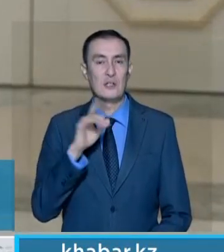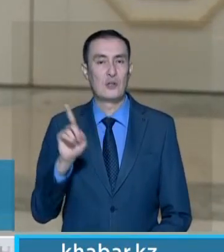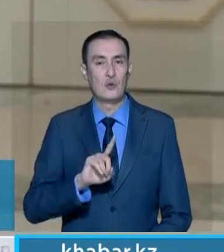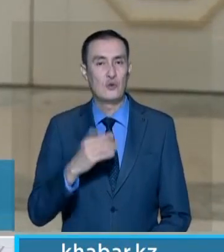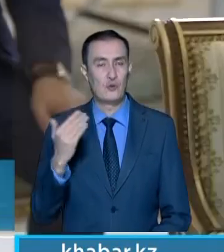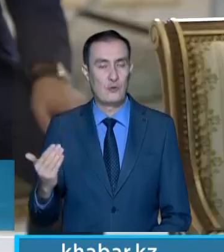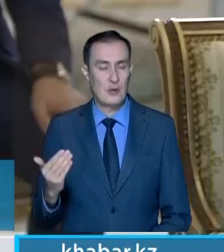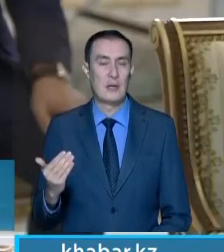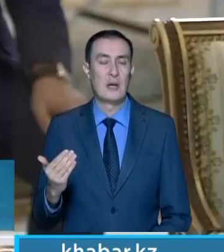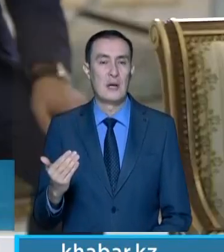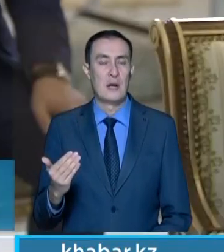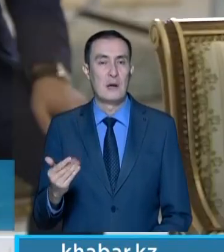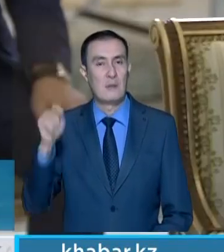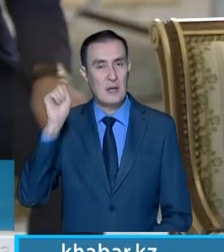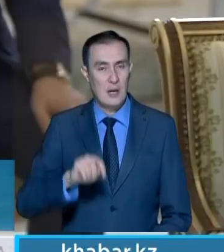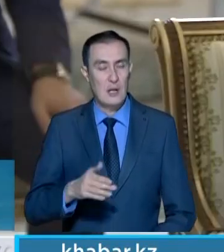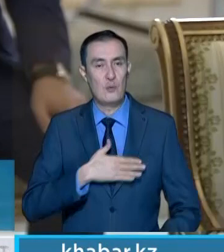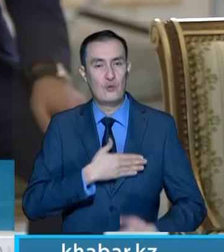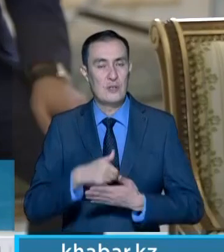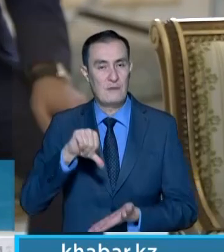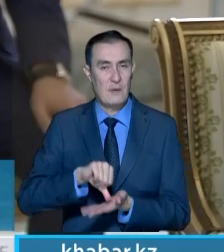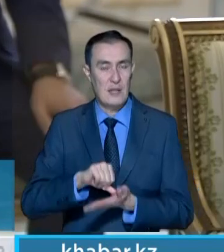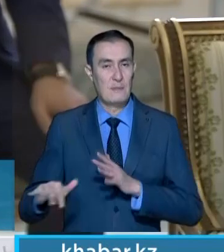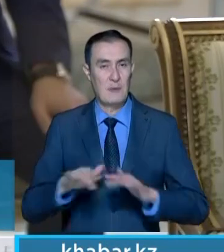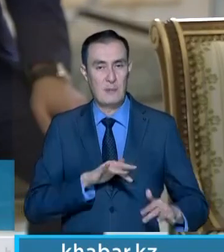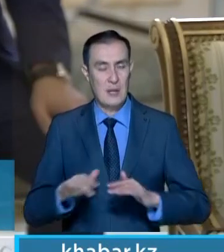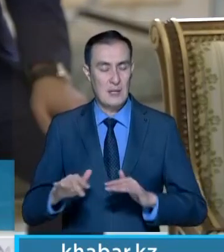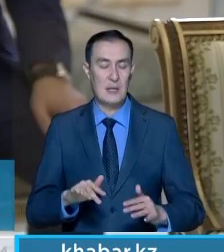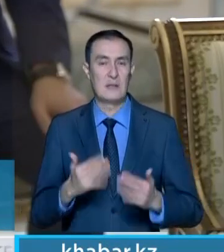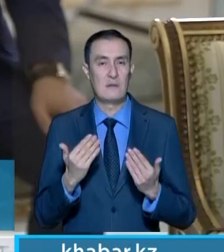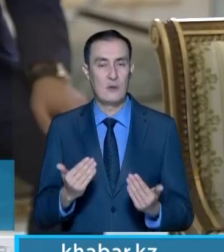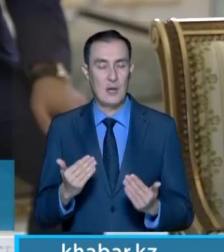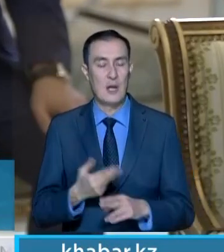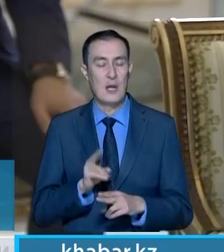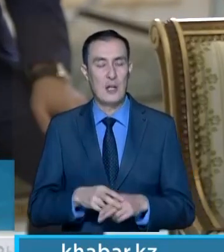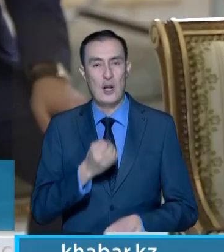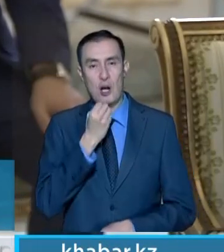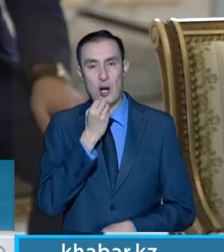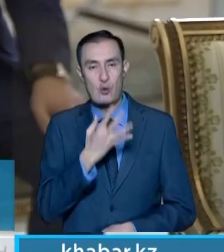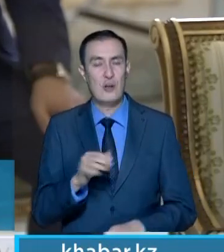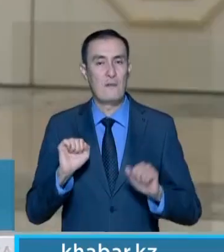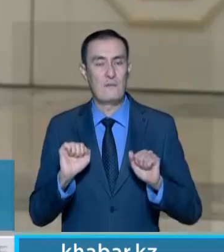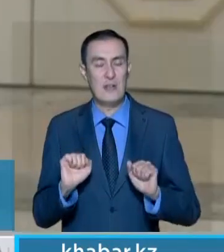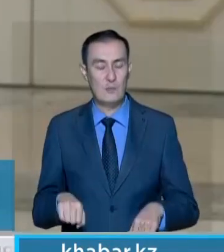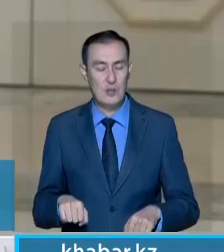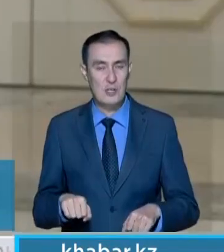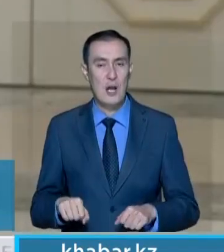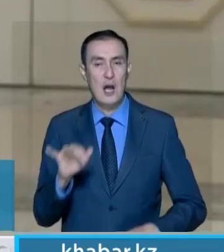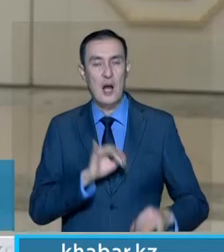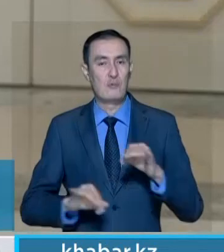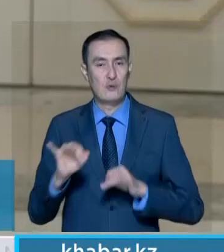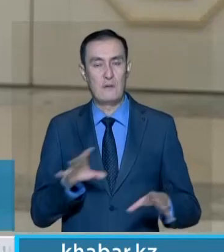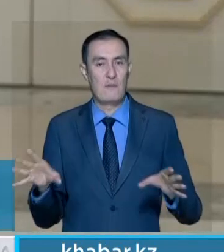что принимаете участие в этом мероприятии. Мы считаем, что это хорошая возможность обсудить